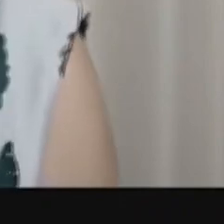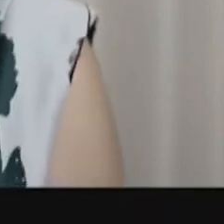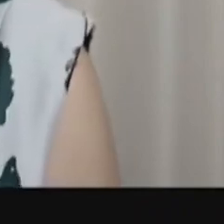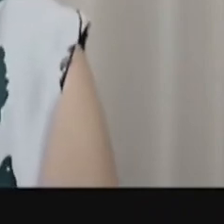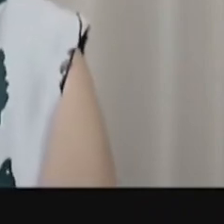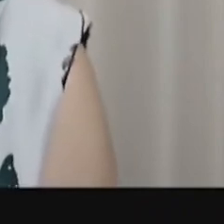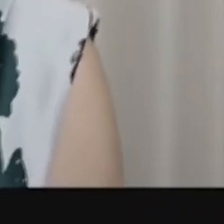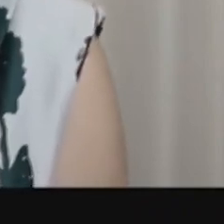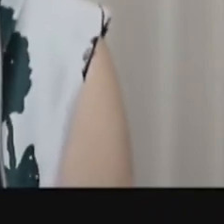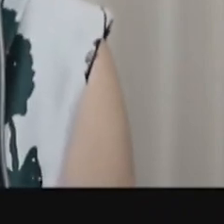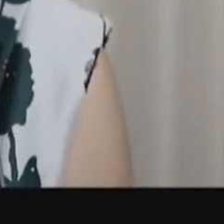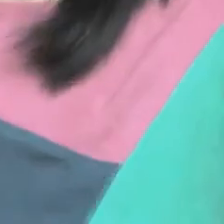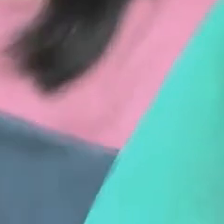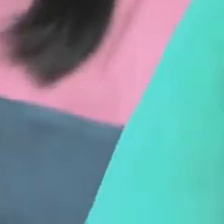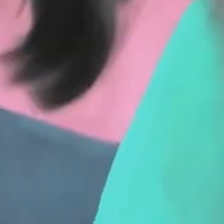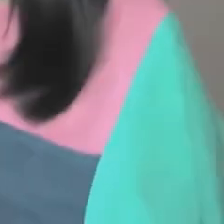mastiin